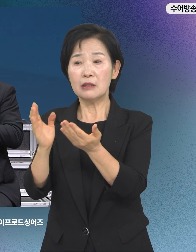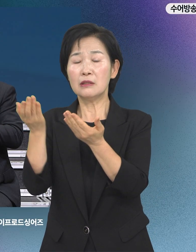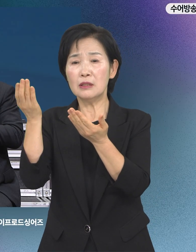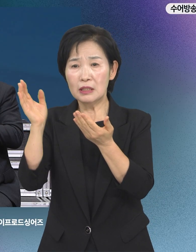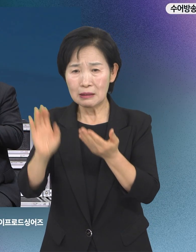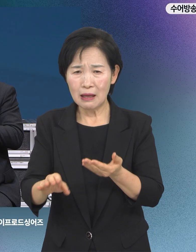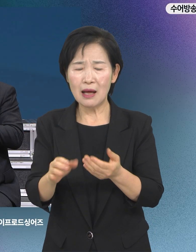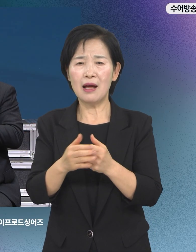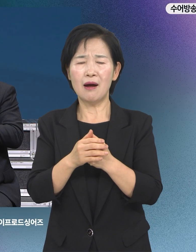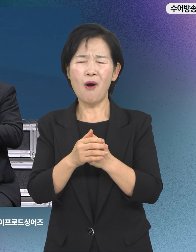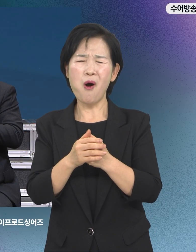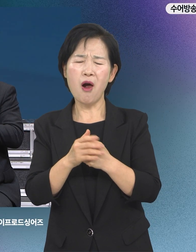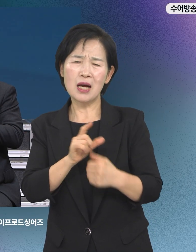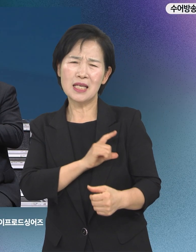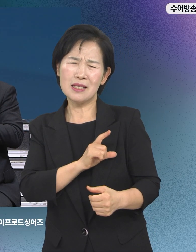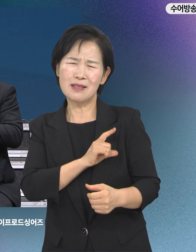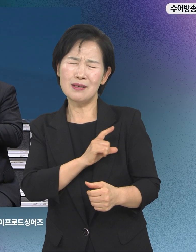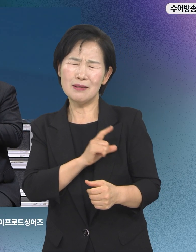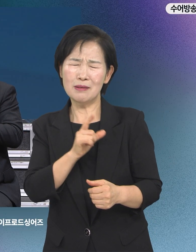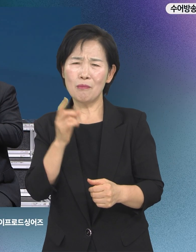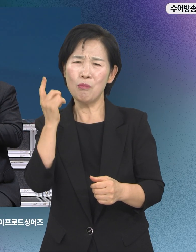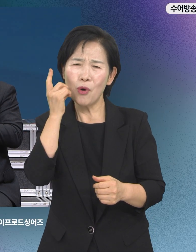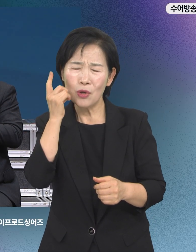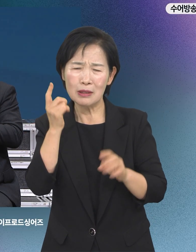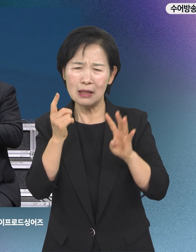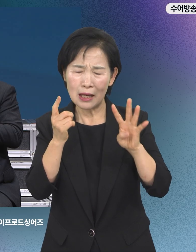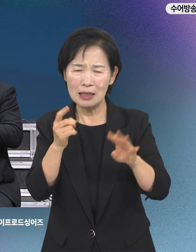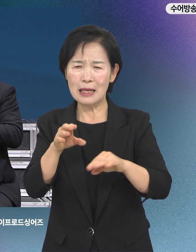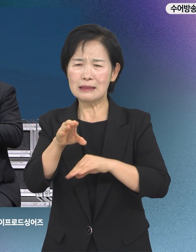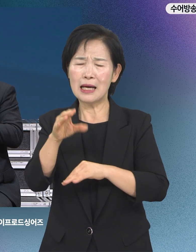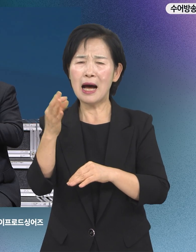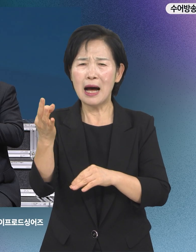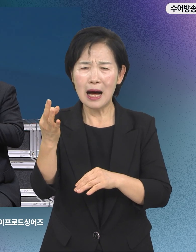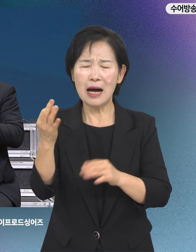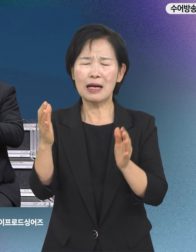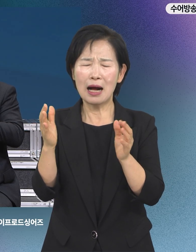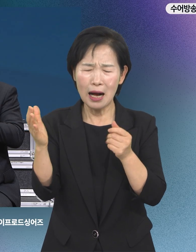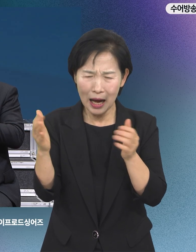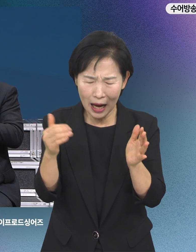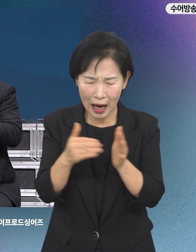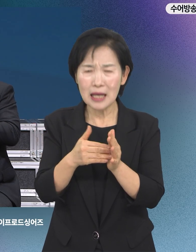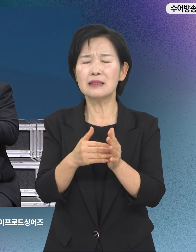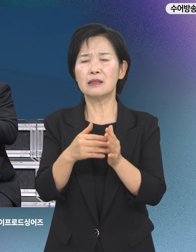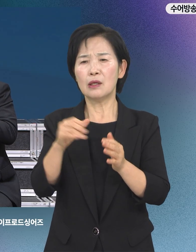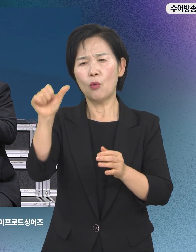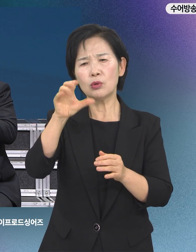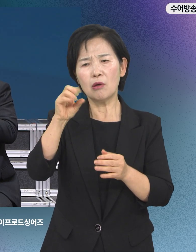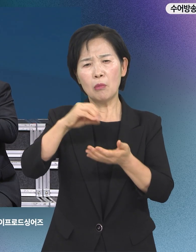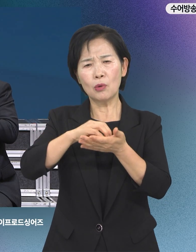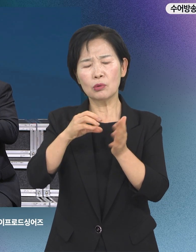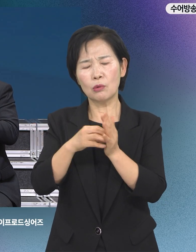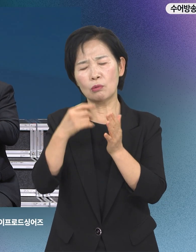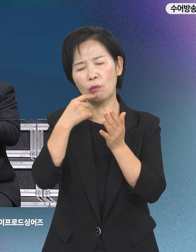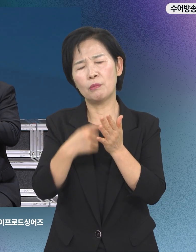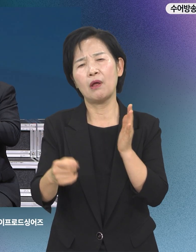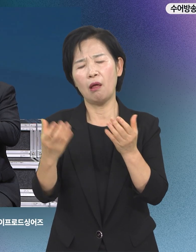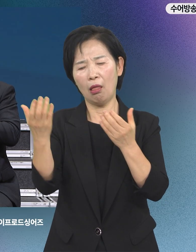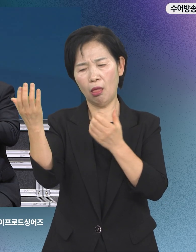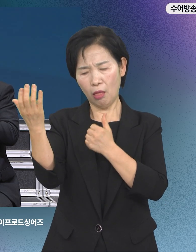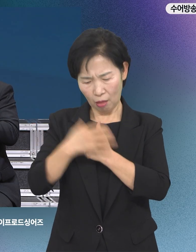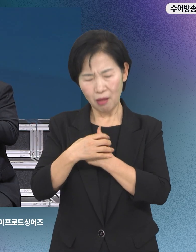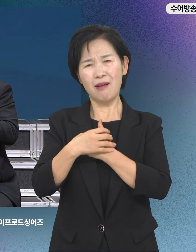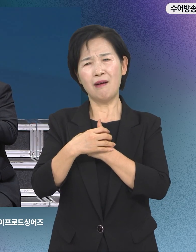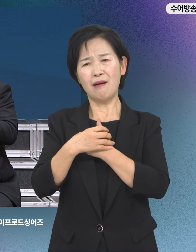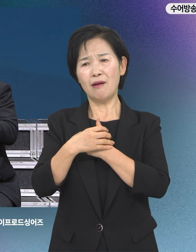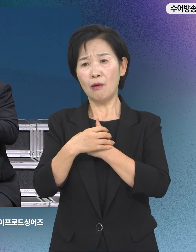최신형 대포폰 4대, 대포차까지 총 5천만 원의 피해가 발생했습니다. 그 사람은